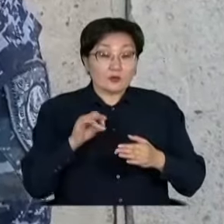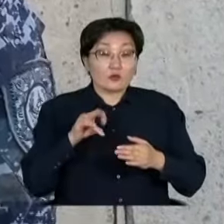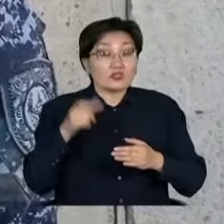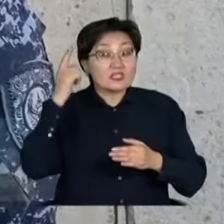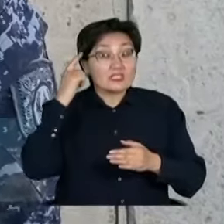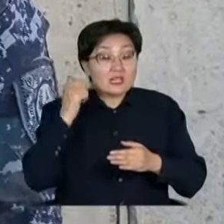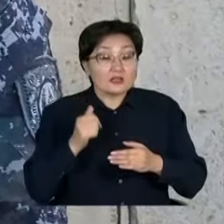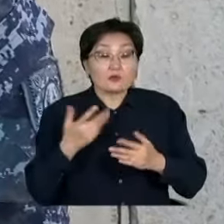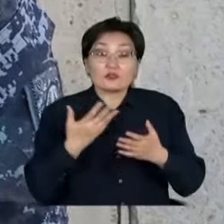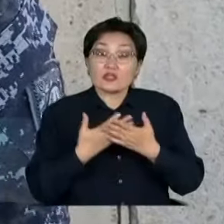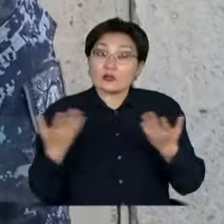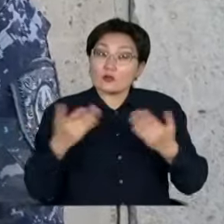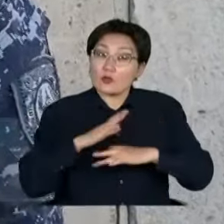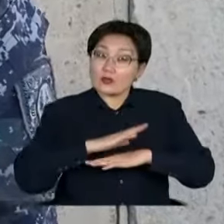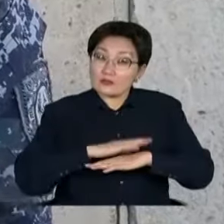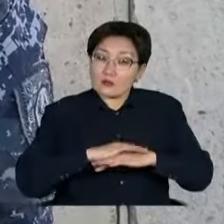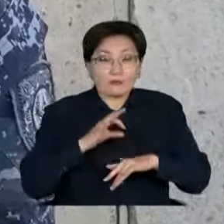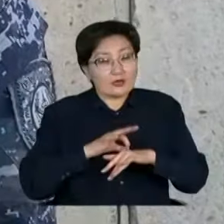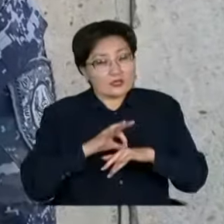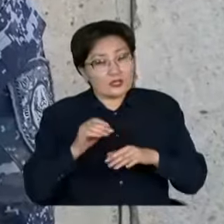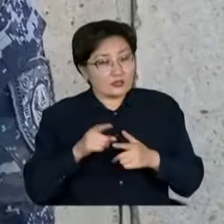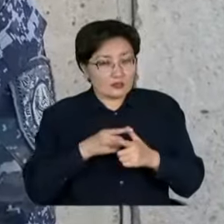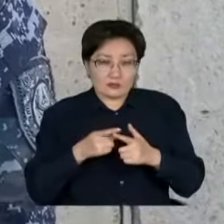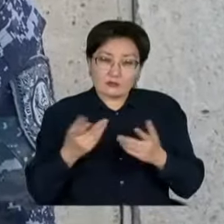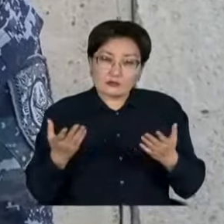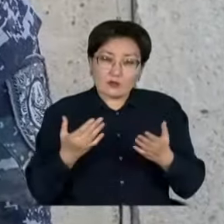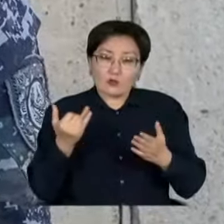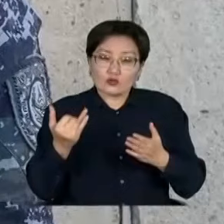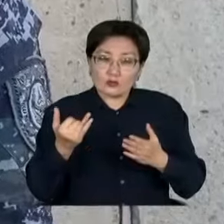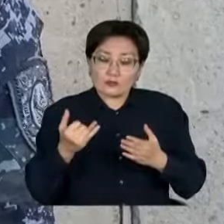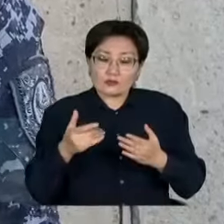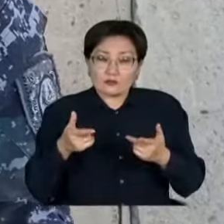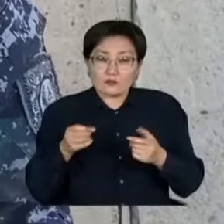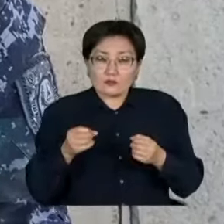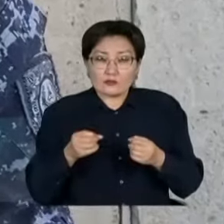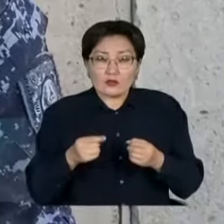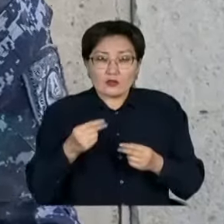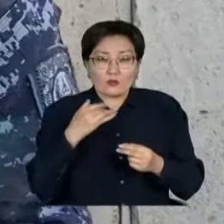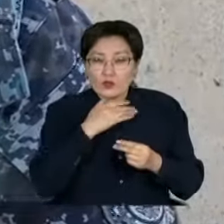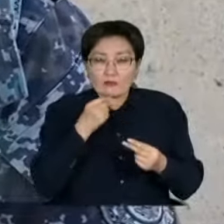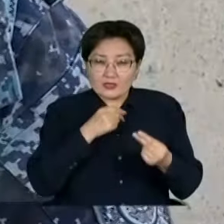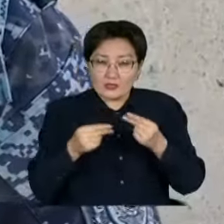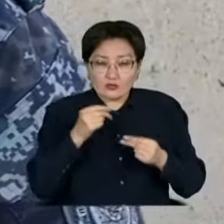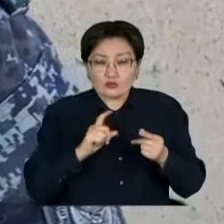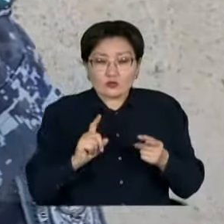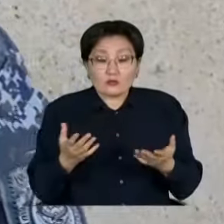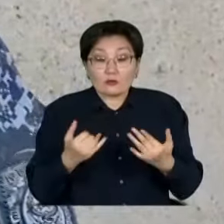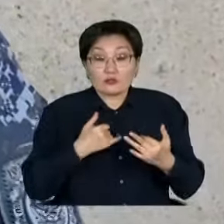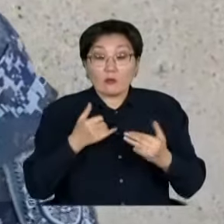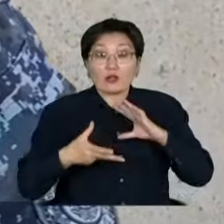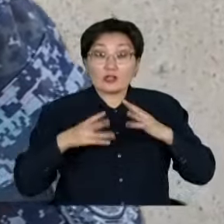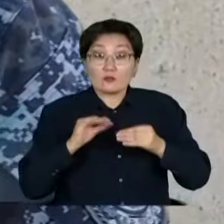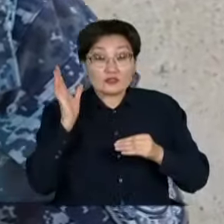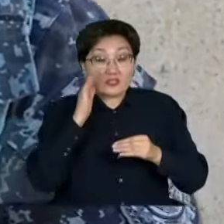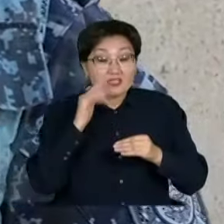знает Например какое поведение там болеет она или у неё там где-то она переела ещё что-то А у нас получается